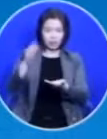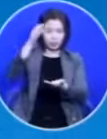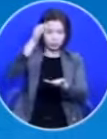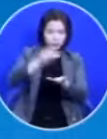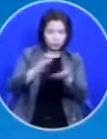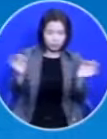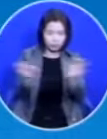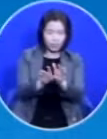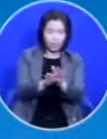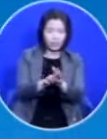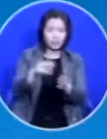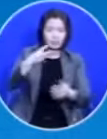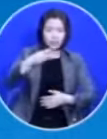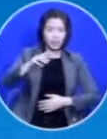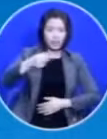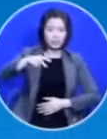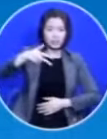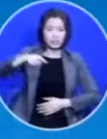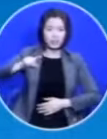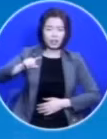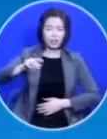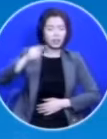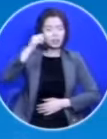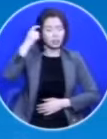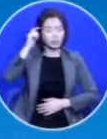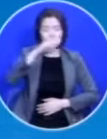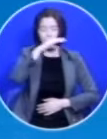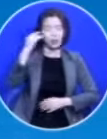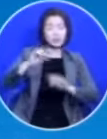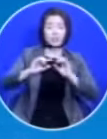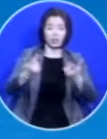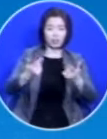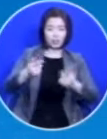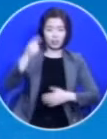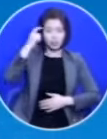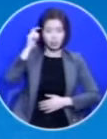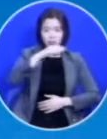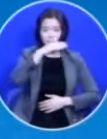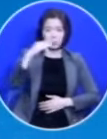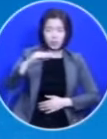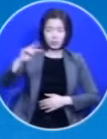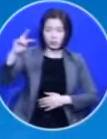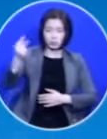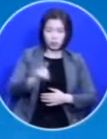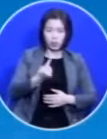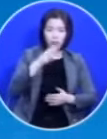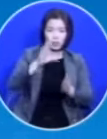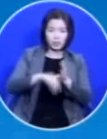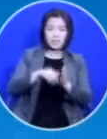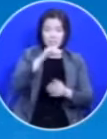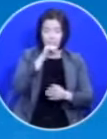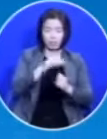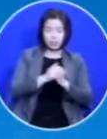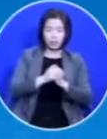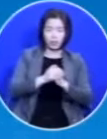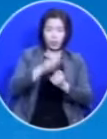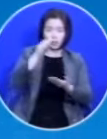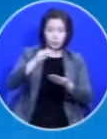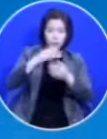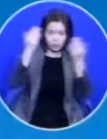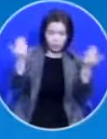탕자 제정신 아니었어요 제정신으로 돌아오는 때가 있었지요 돈 다